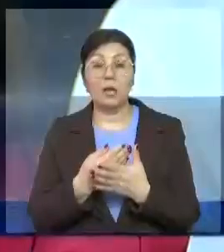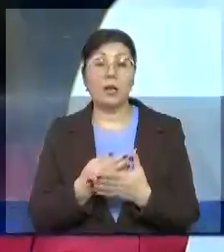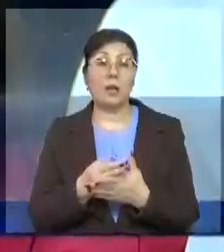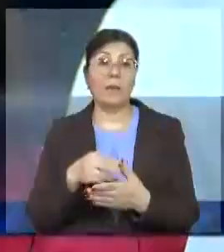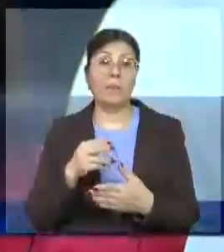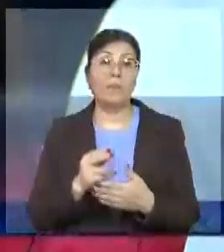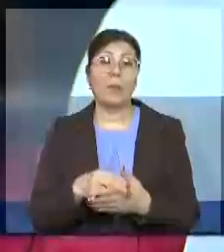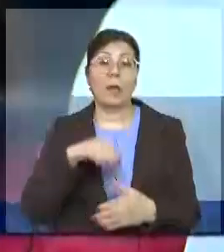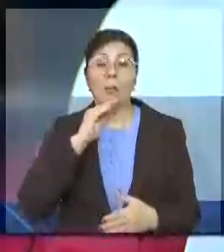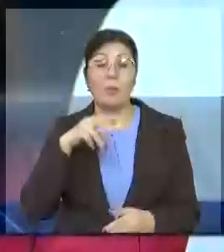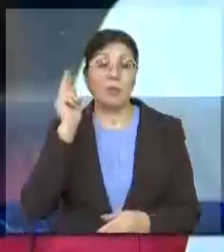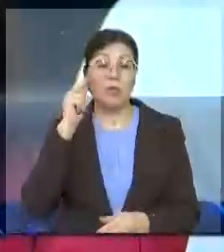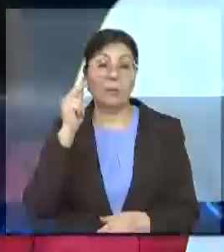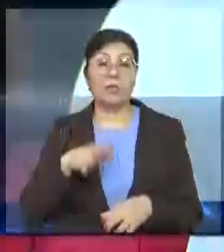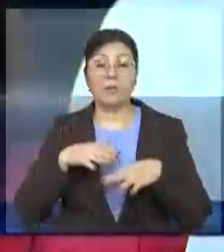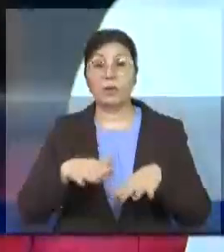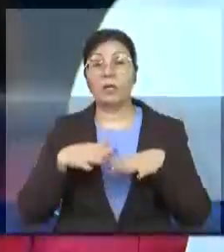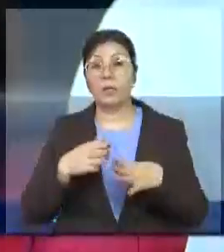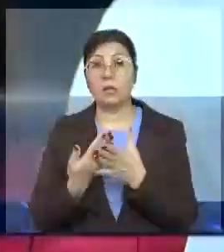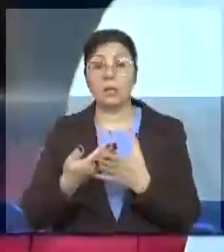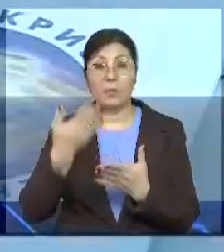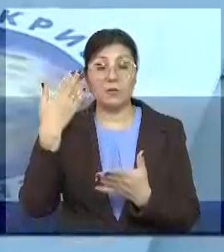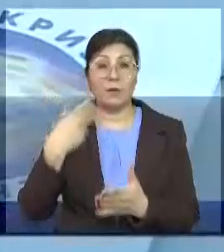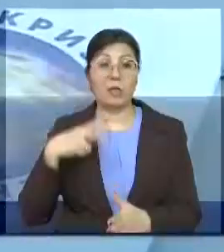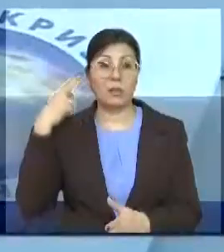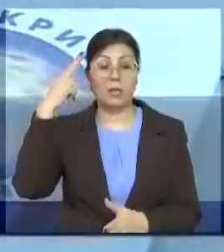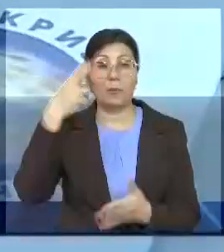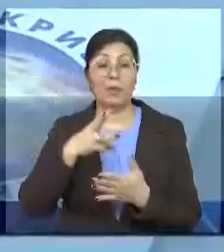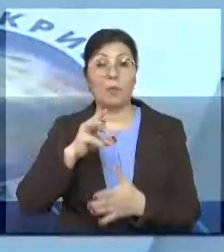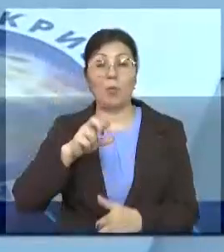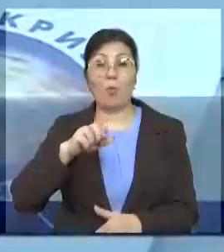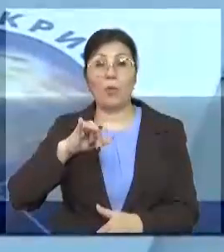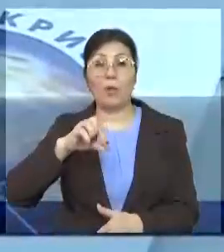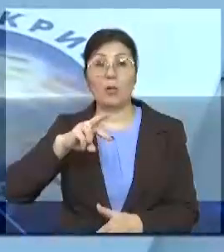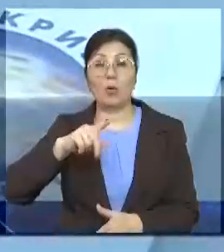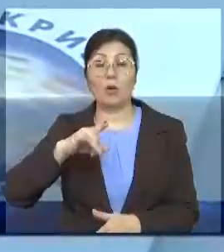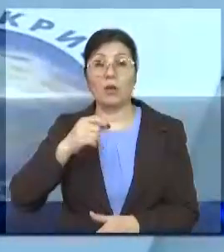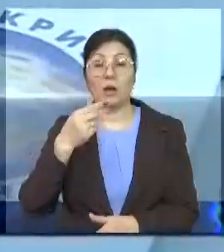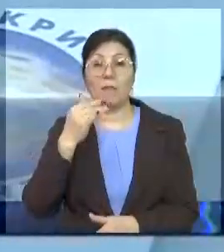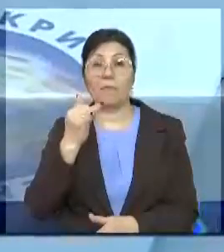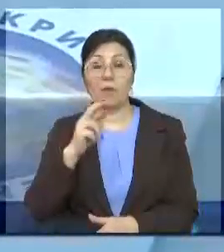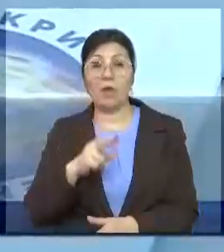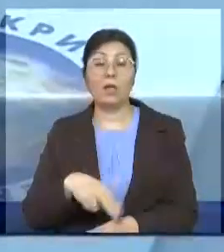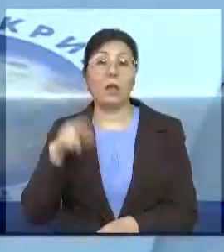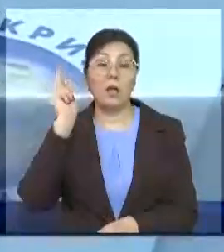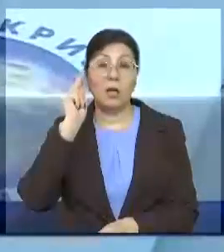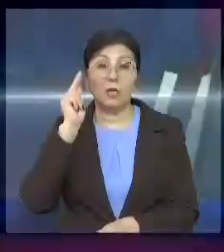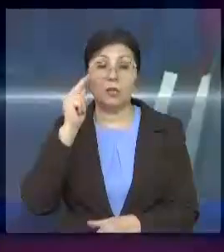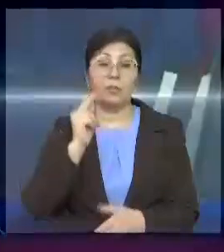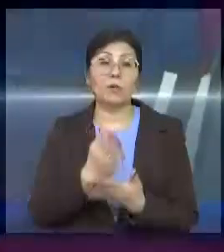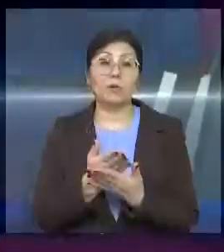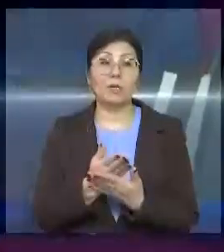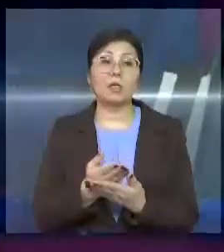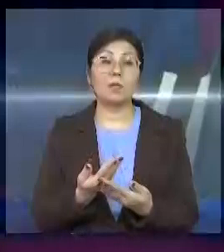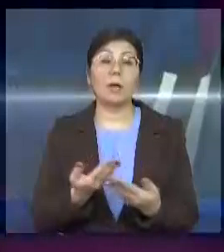Айталық тігінші, шаштараз, сондай-ақ заманауи мамандықтың бірі мобилография, флорист сынды мамандықтарды оқып жұмыс жасауда. Қандай да